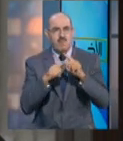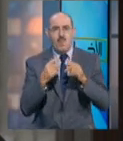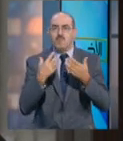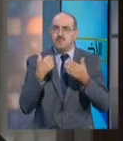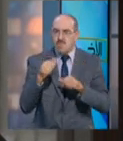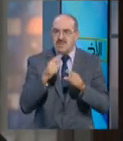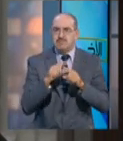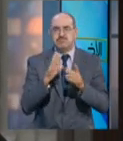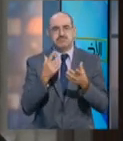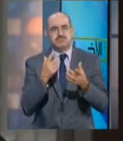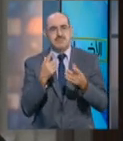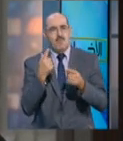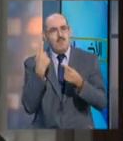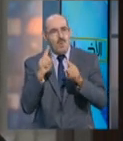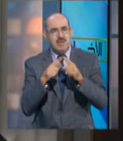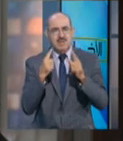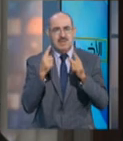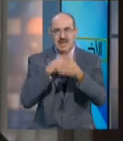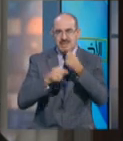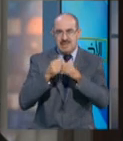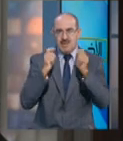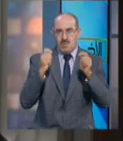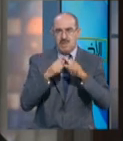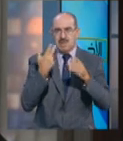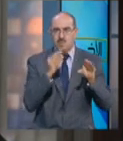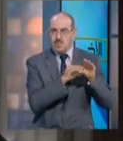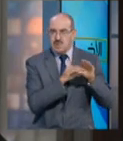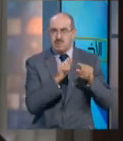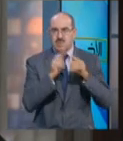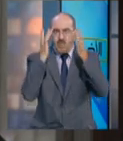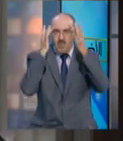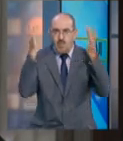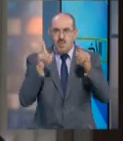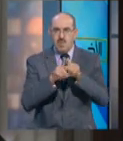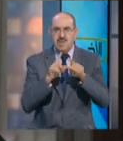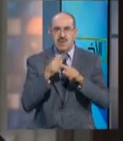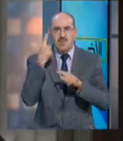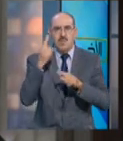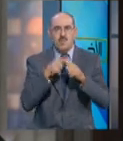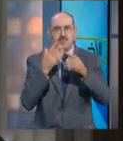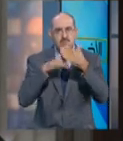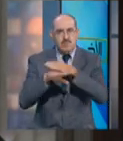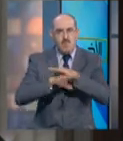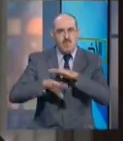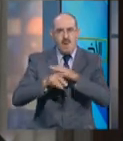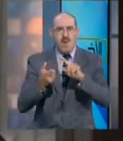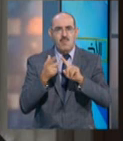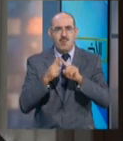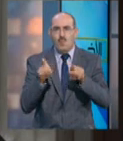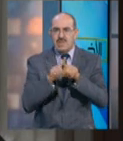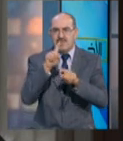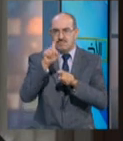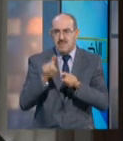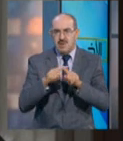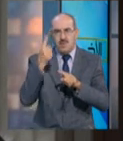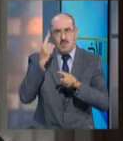البلدين في الميدان السياسي، الاقتصادي، الثقافي، بدون أن ننسى المسائل المتعلقة